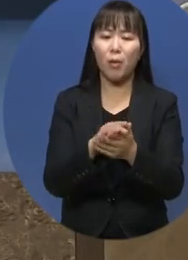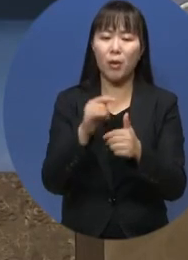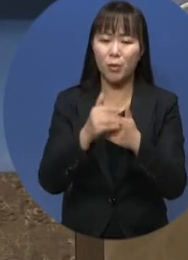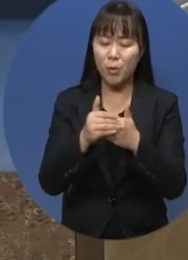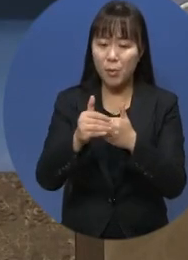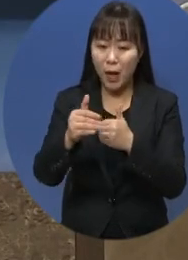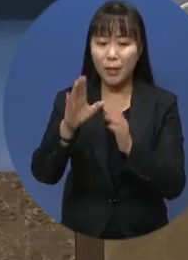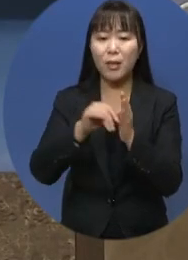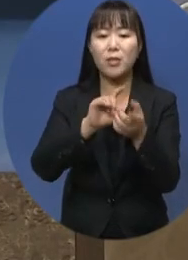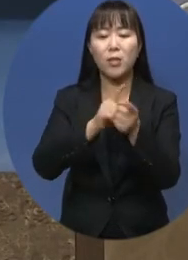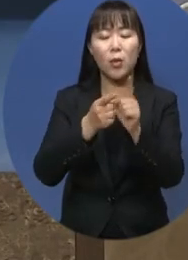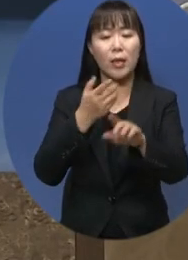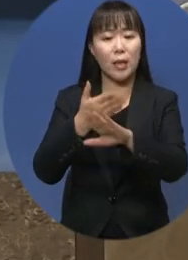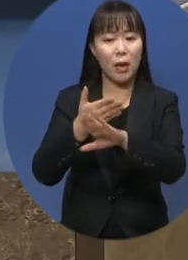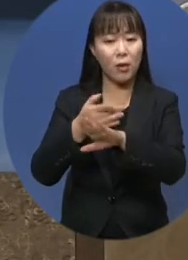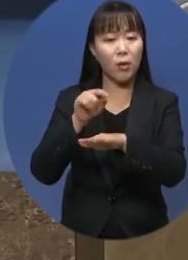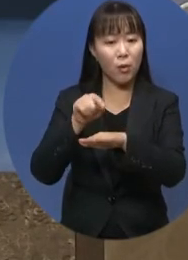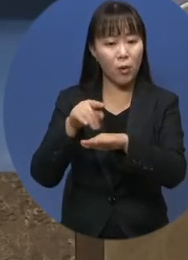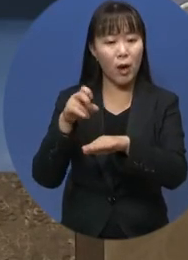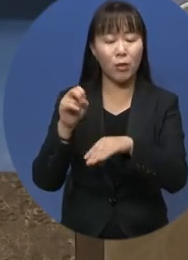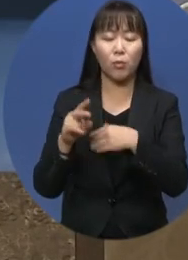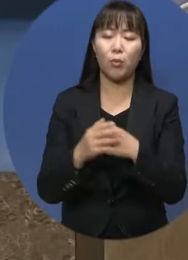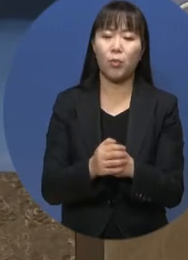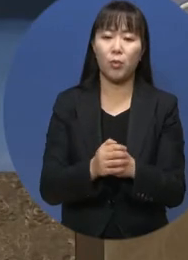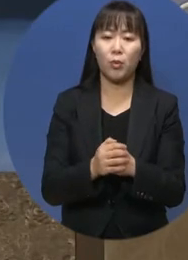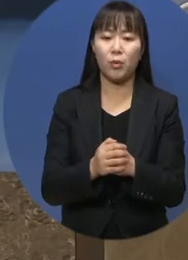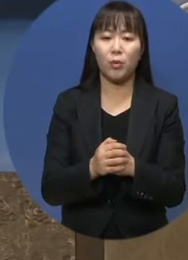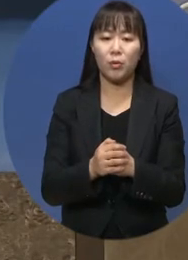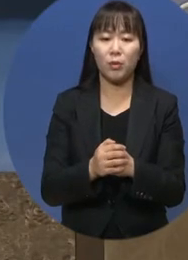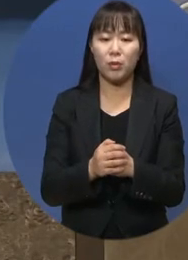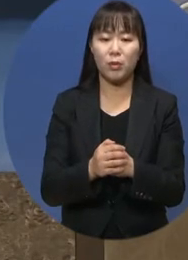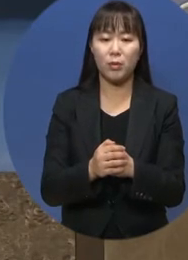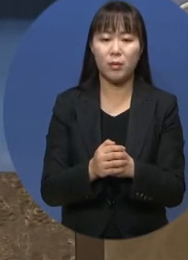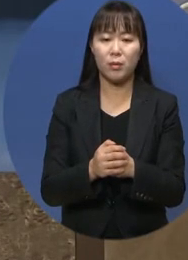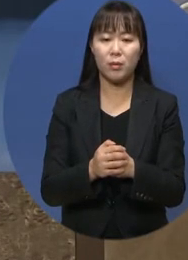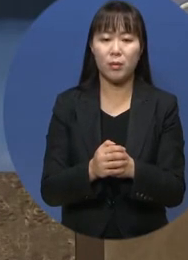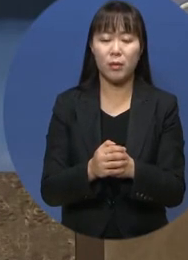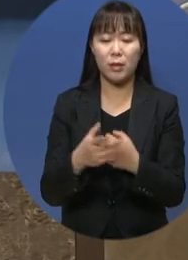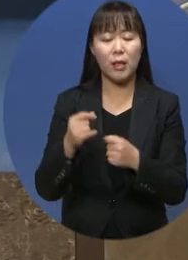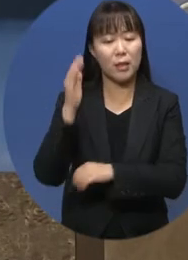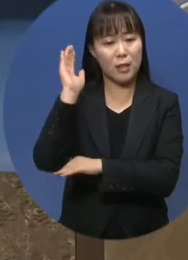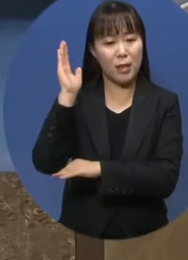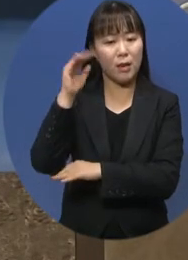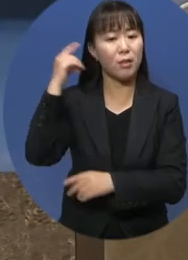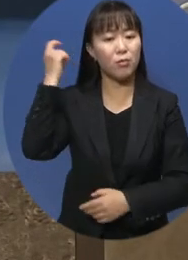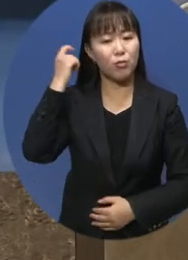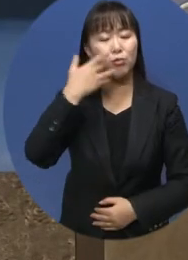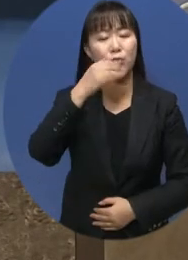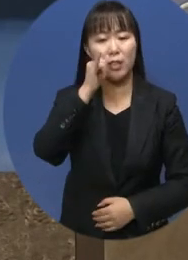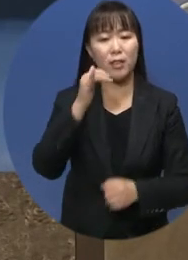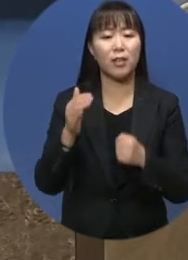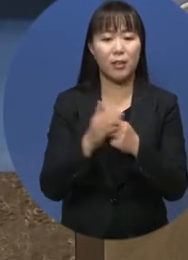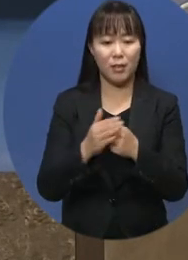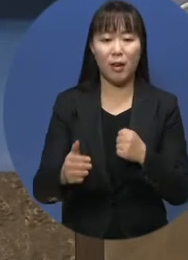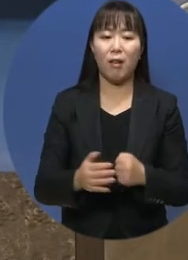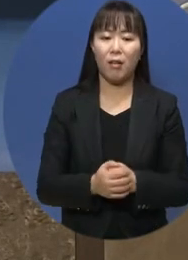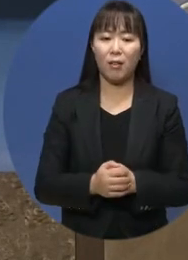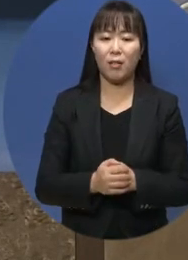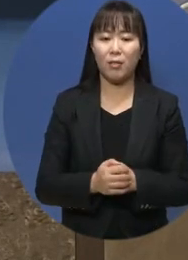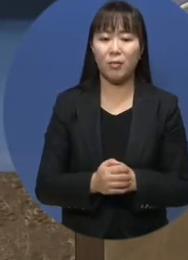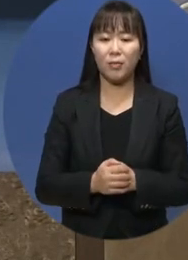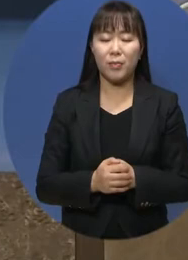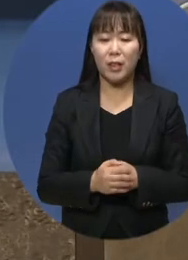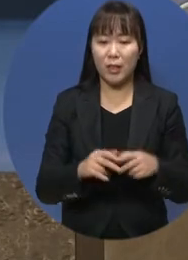서로의 그 다른점이 라든지 또 그런 그 이야기를 들을 수가 있게 돼 짜내